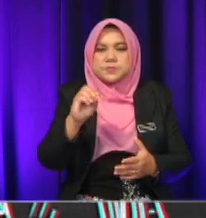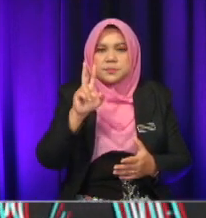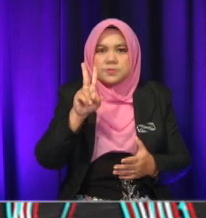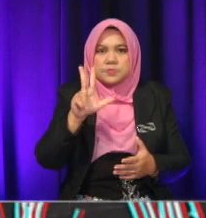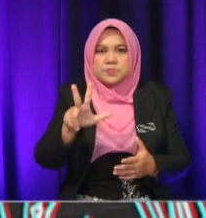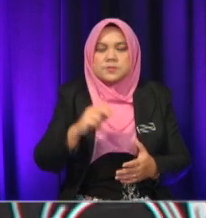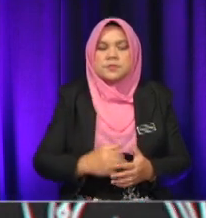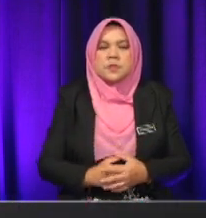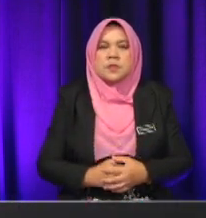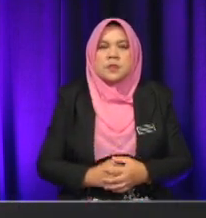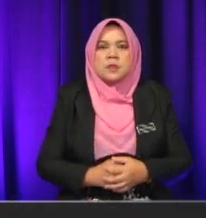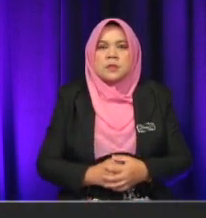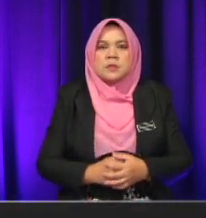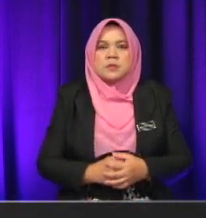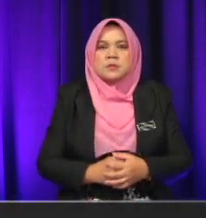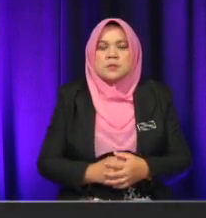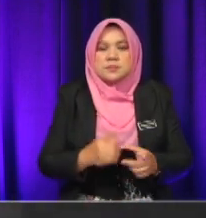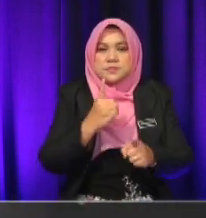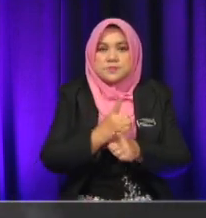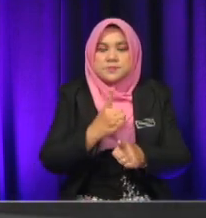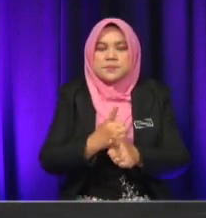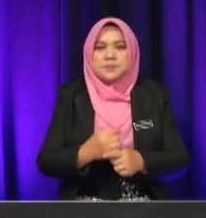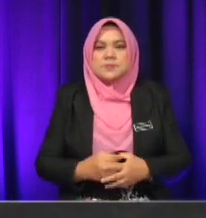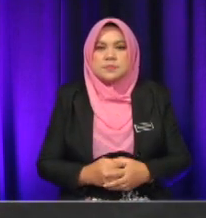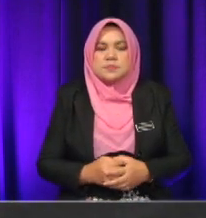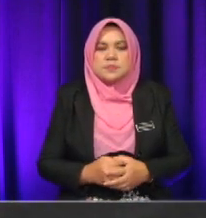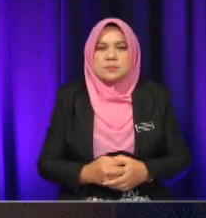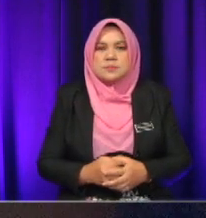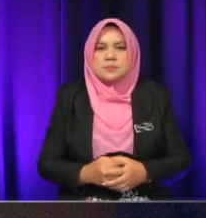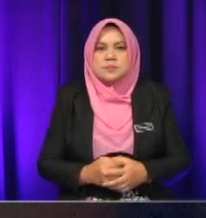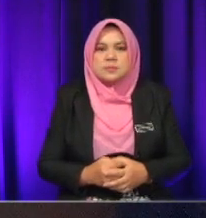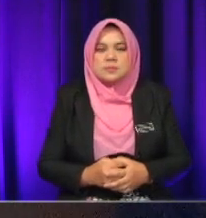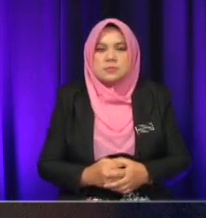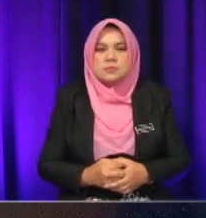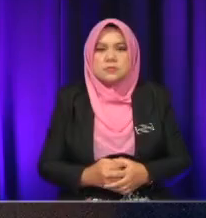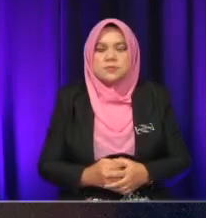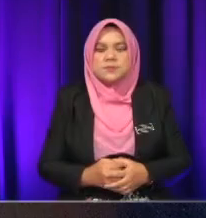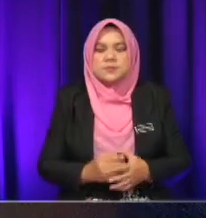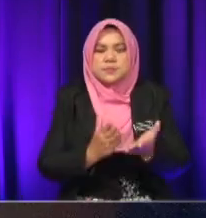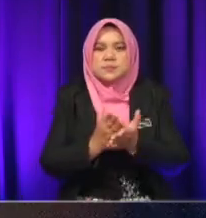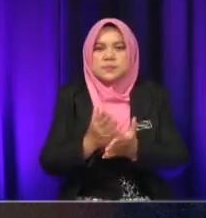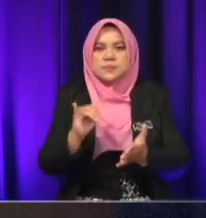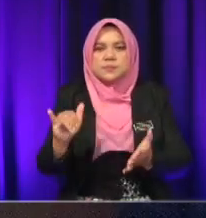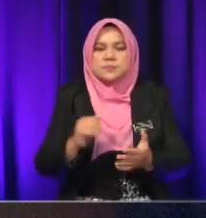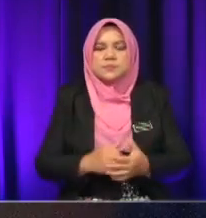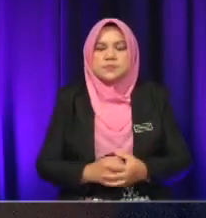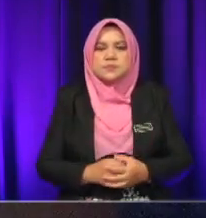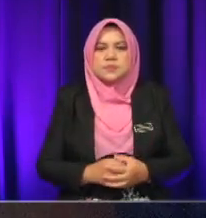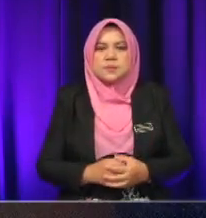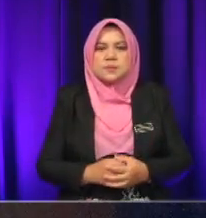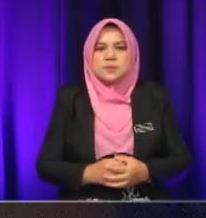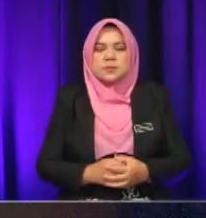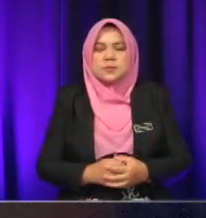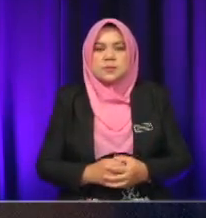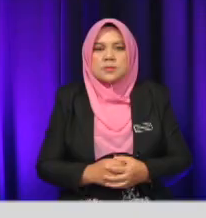jawapan. Betul. Bagus. Kita teruskan. Okey, Cikgu. Jangan buang masa. Okey. Uji minda